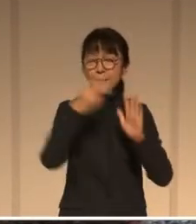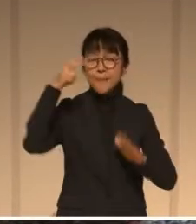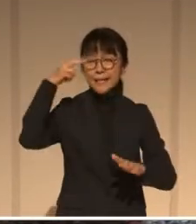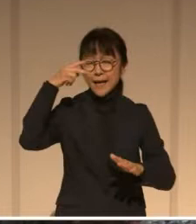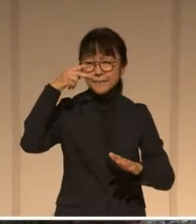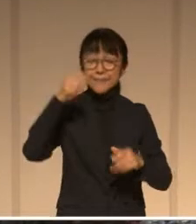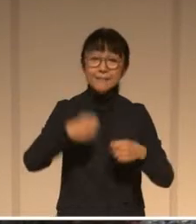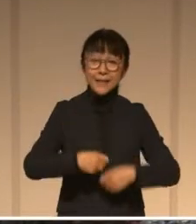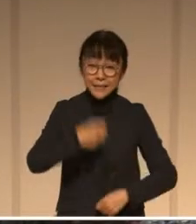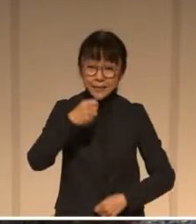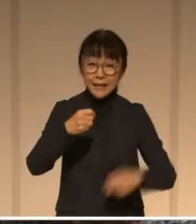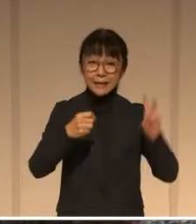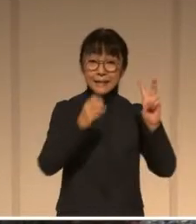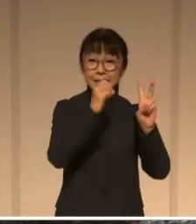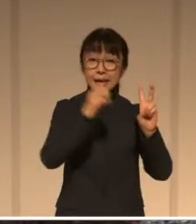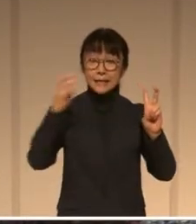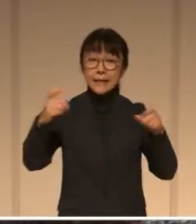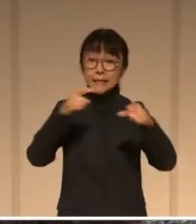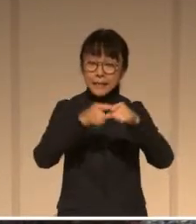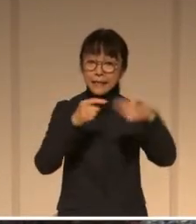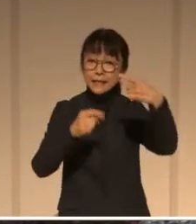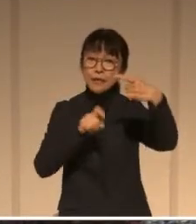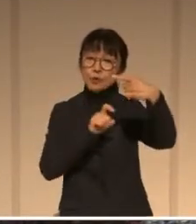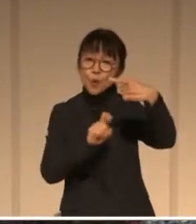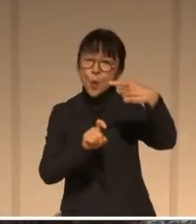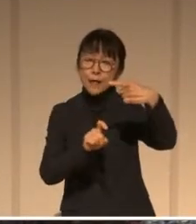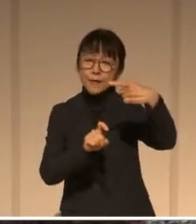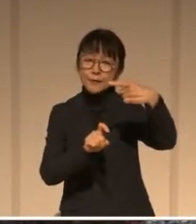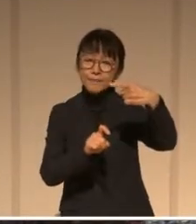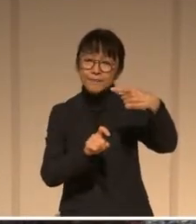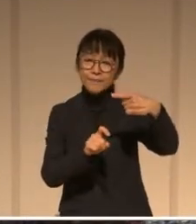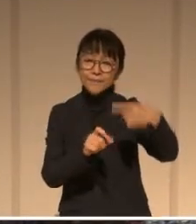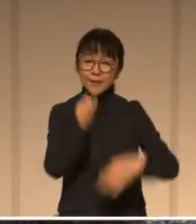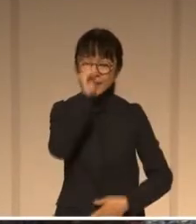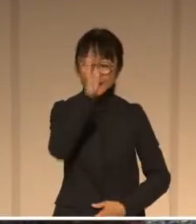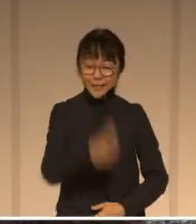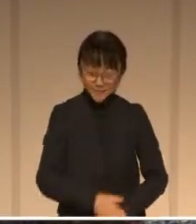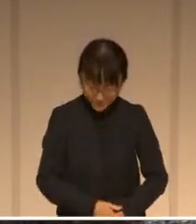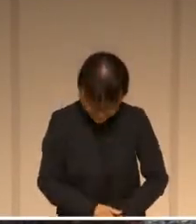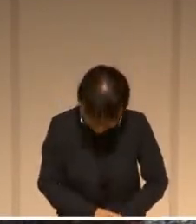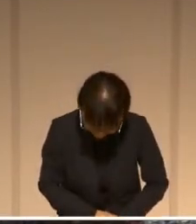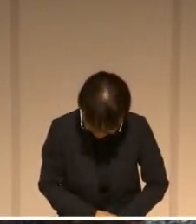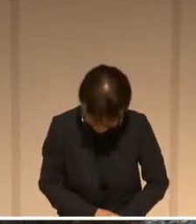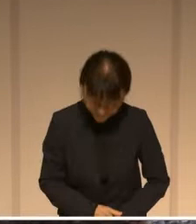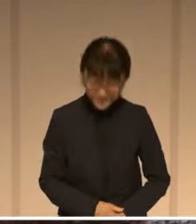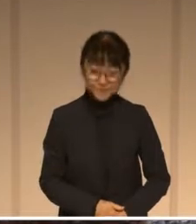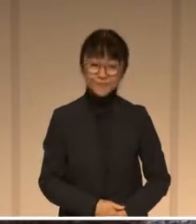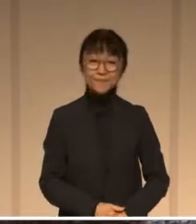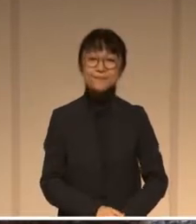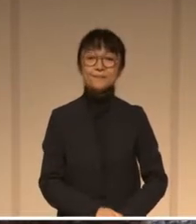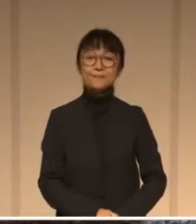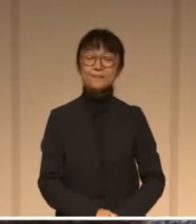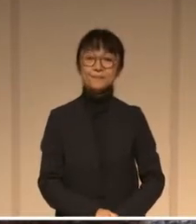2008年1月10日の誤りでした大変失礼致しました